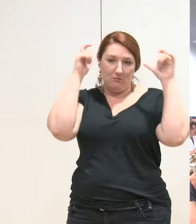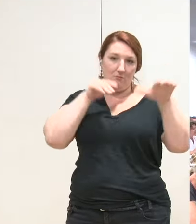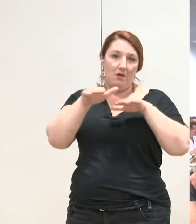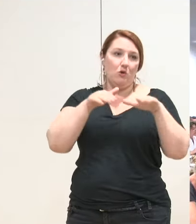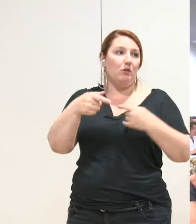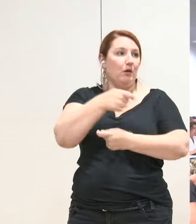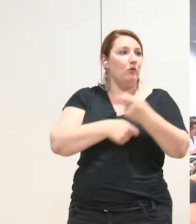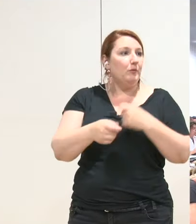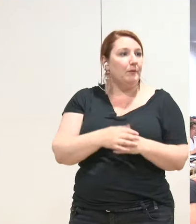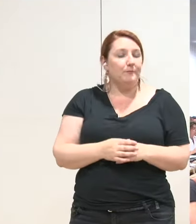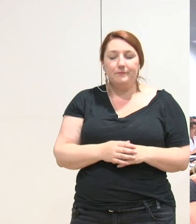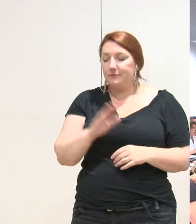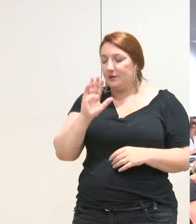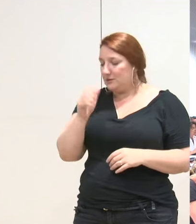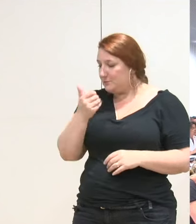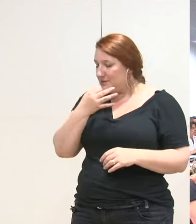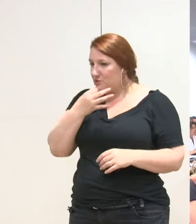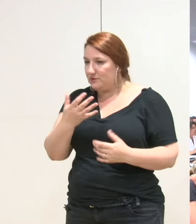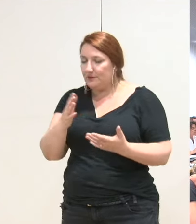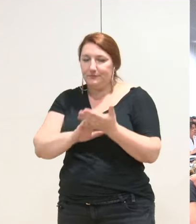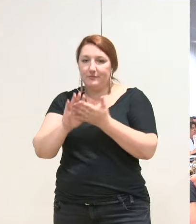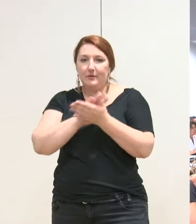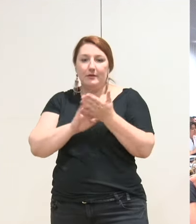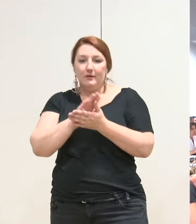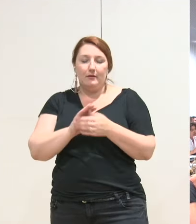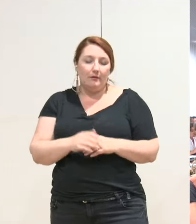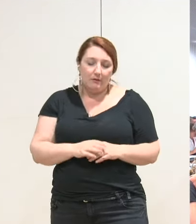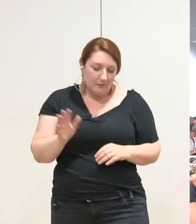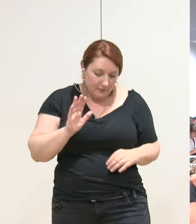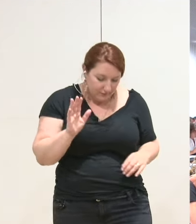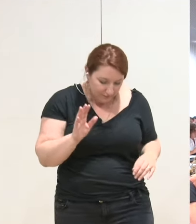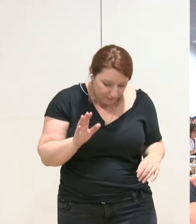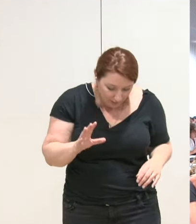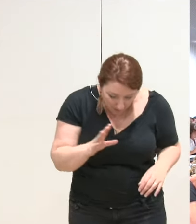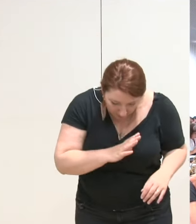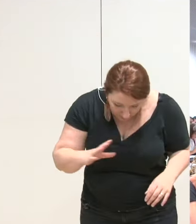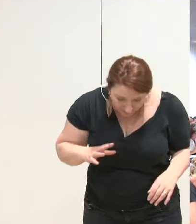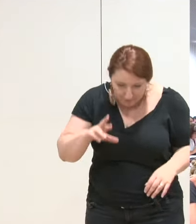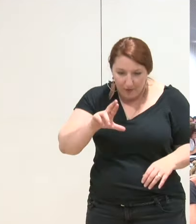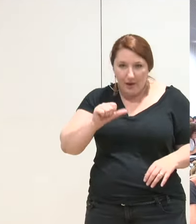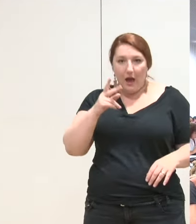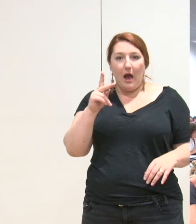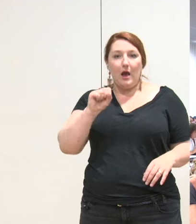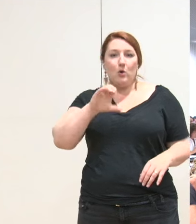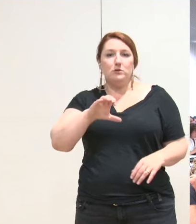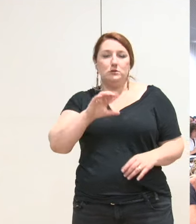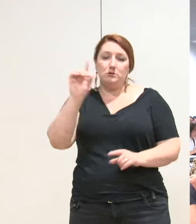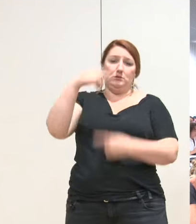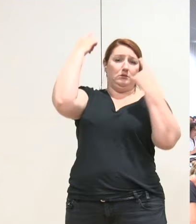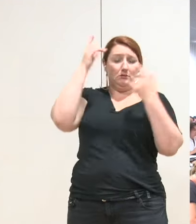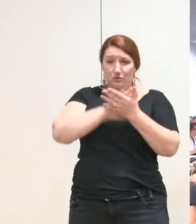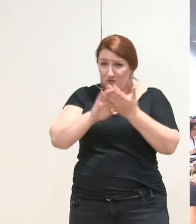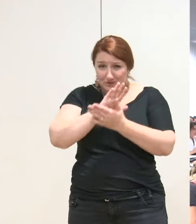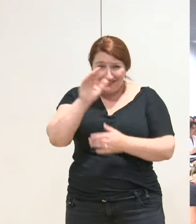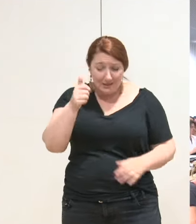économique euh je je suis désolé que vous le preniez madame racos le prenne sur la défensive c'est absolument pas mon intention